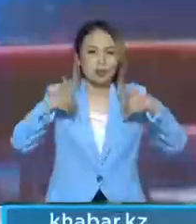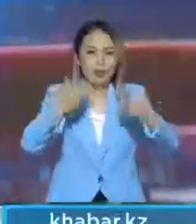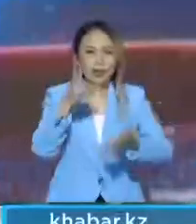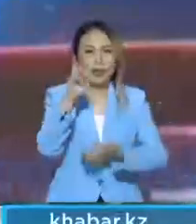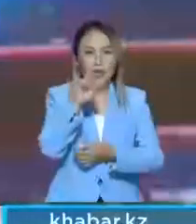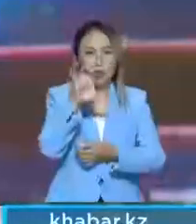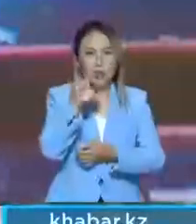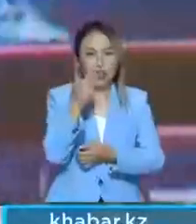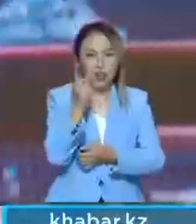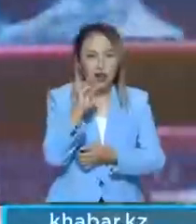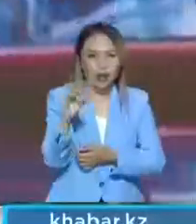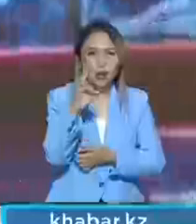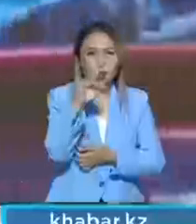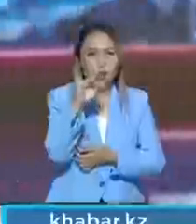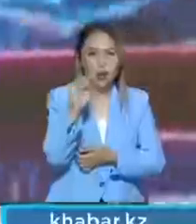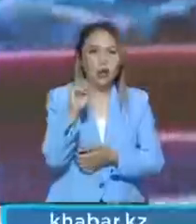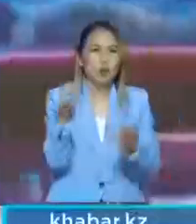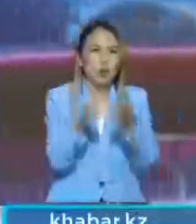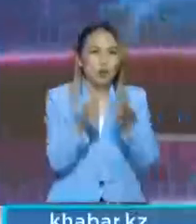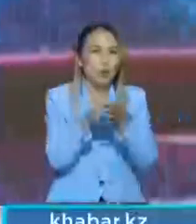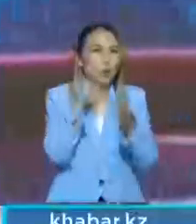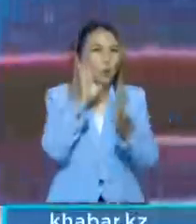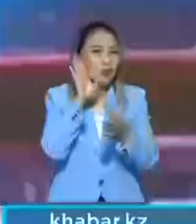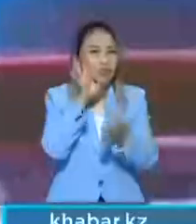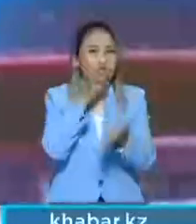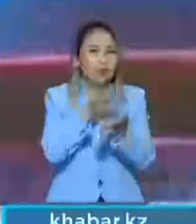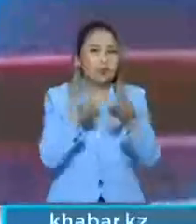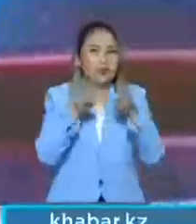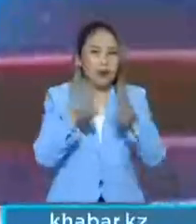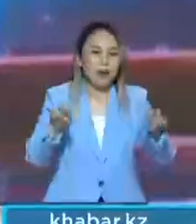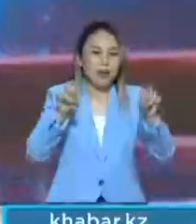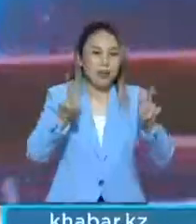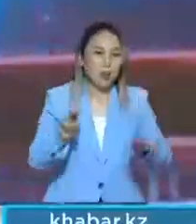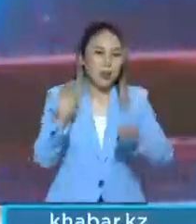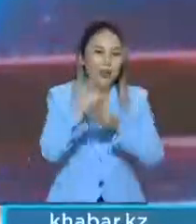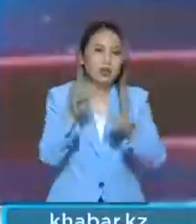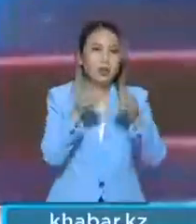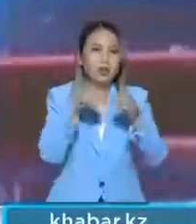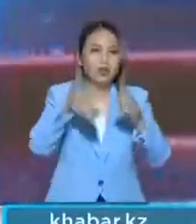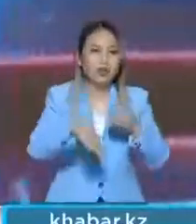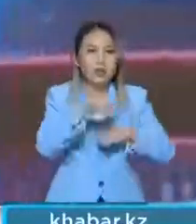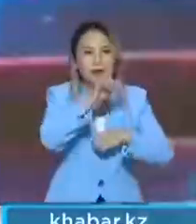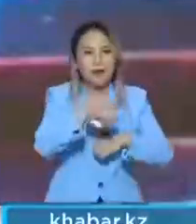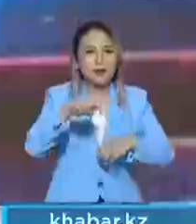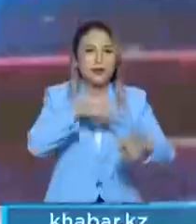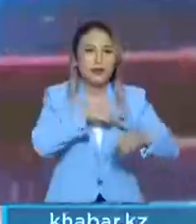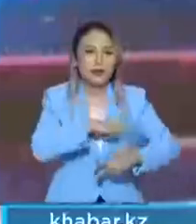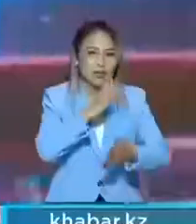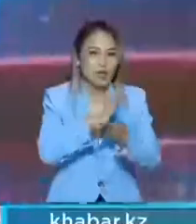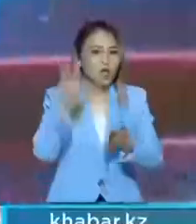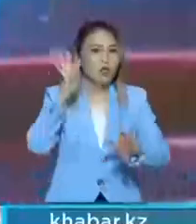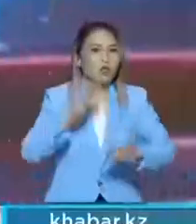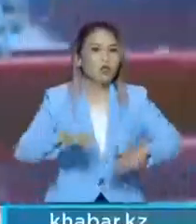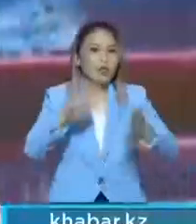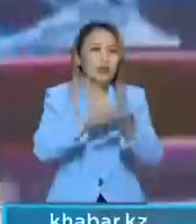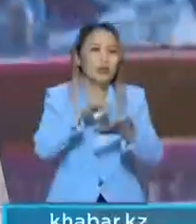құттықтады. Бұл салада Қазсушар, Нұра топтық су құбыры және жауапты министрліктің мамандарын қосқанда 10 мыңнан астам адам еңбек